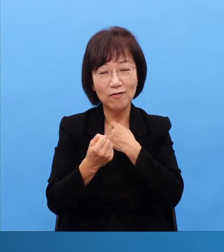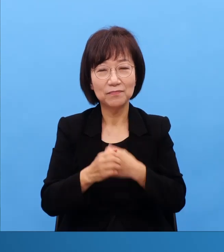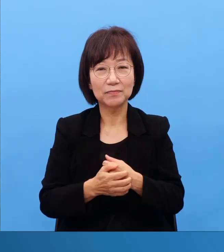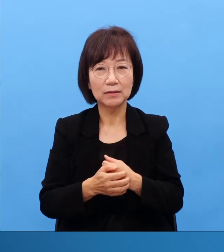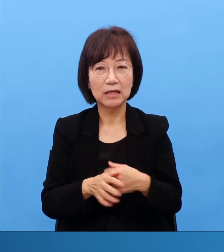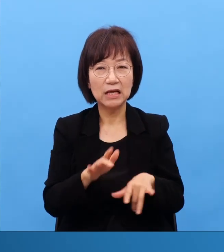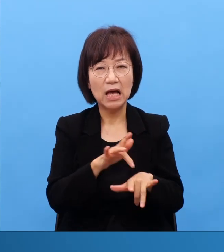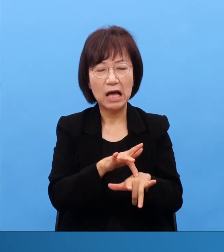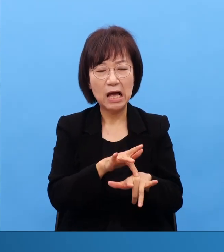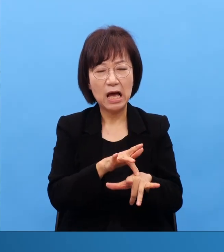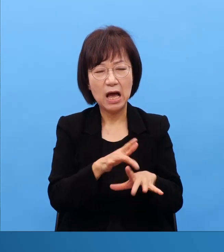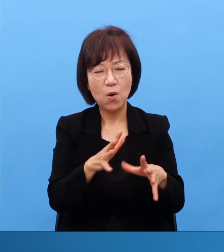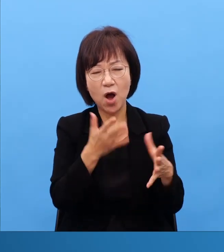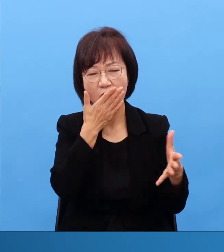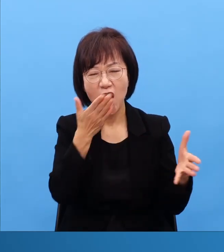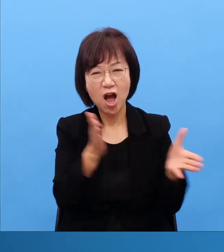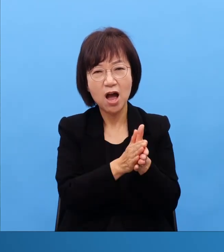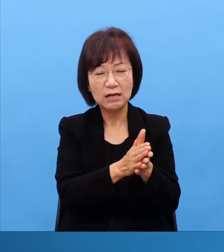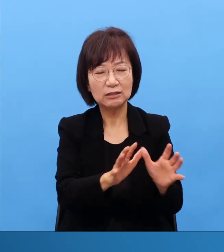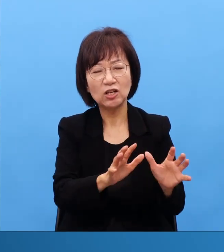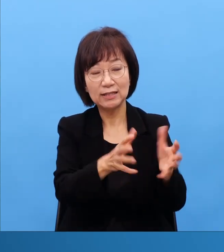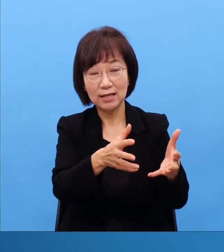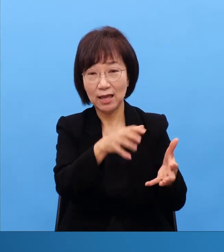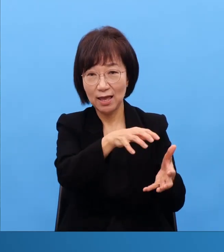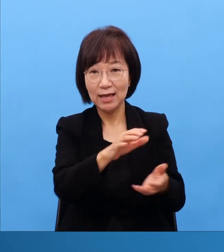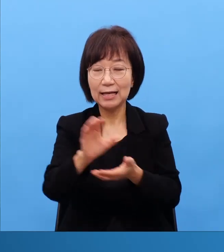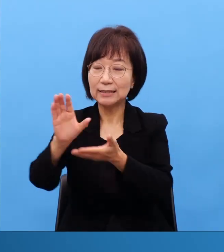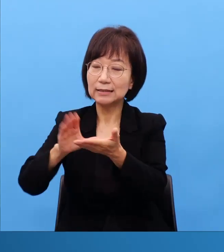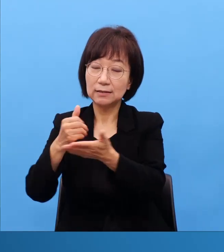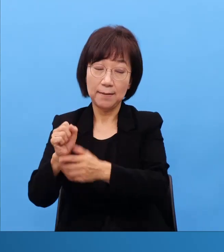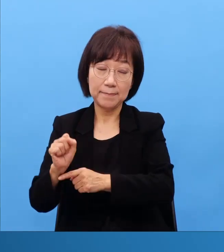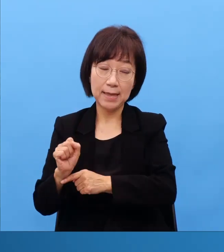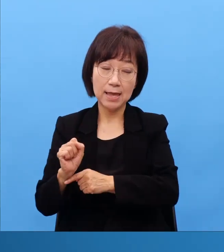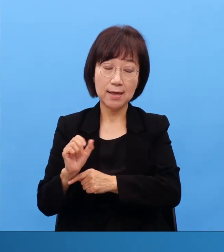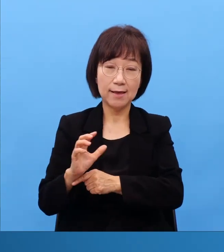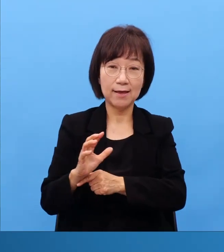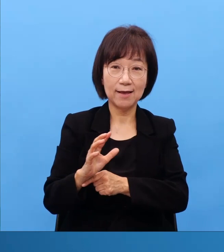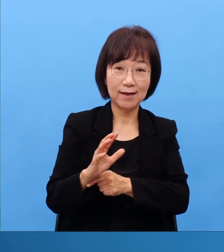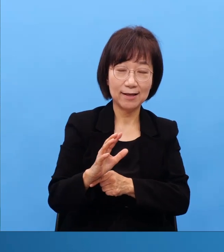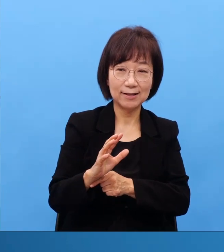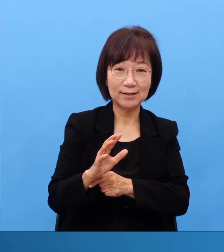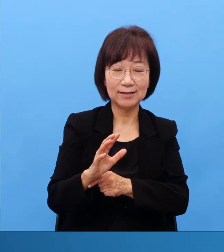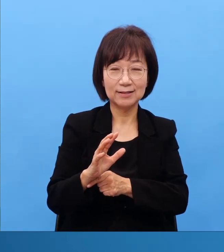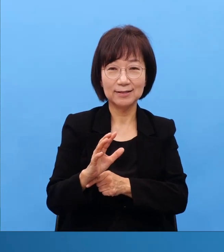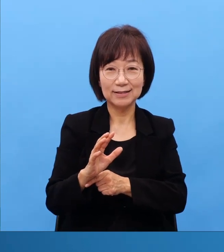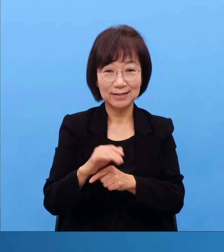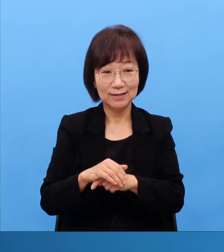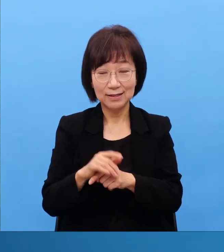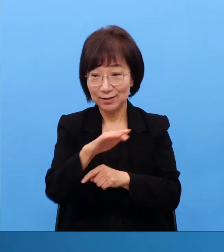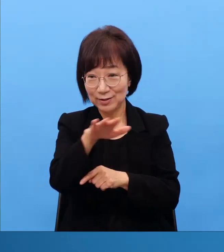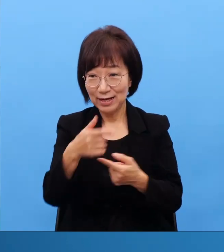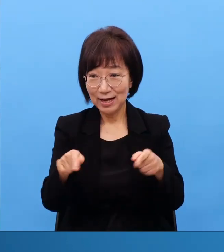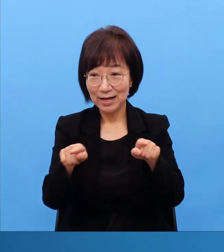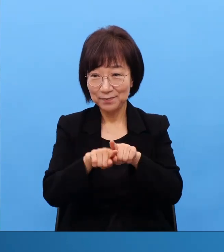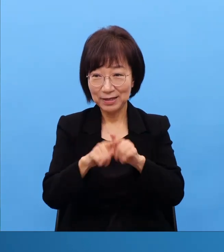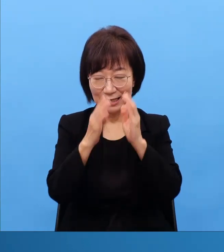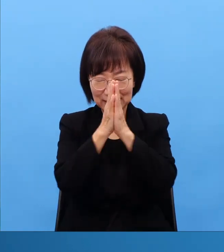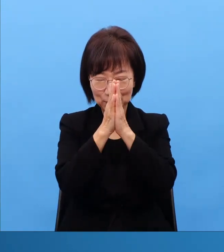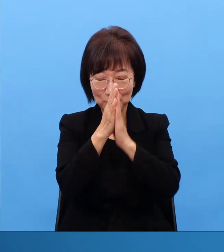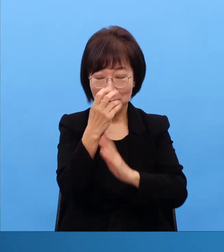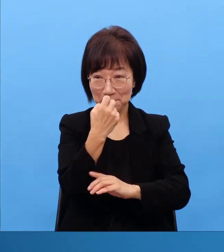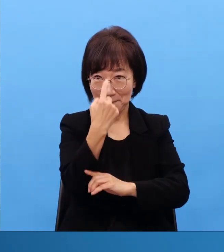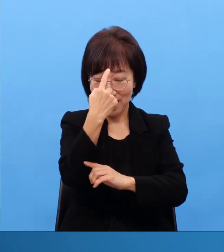완전히 흑암에 빠져있는 전 세계에 그리스도의 빛을 발할 수 있도록 우리 함께 기도의 망대를